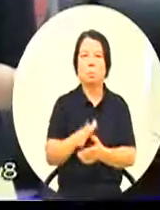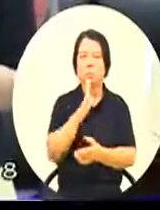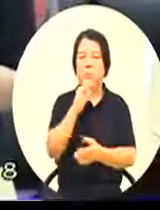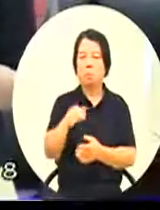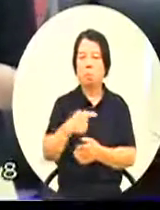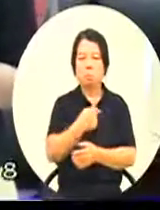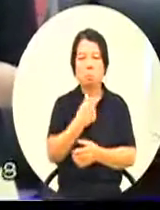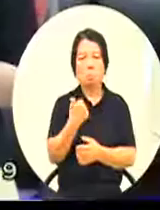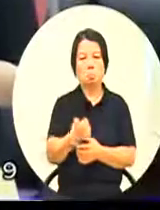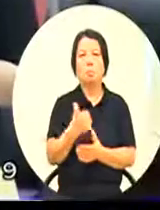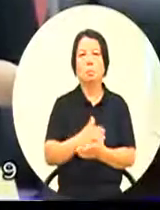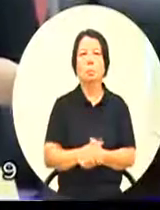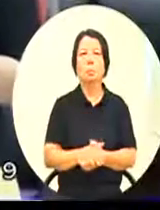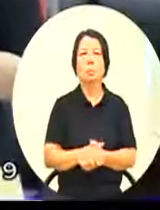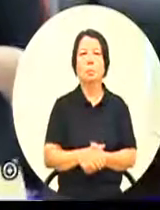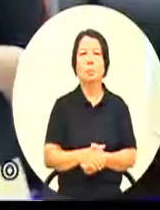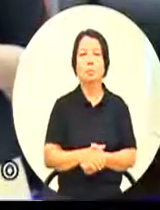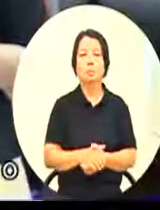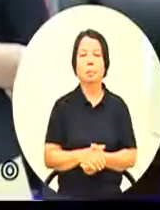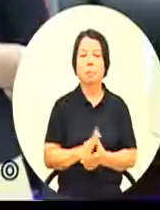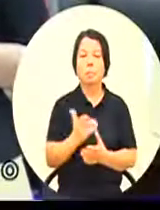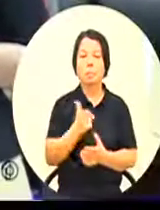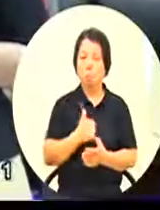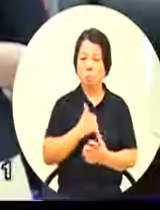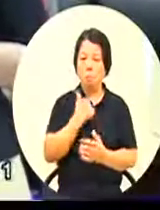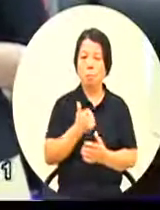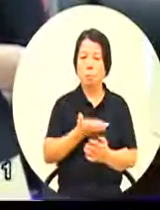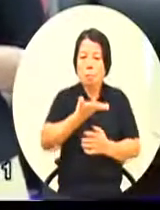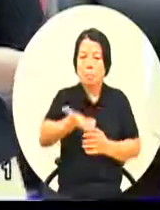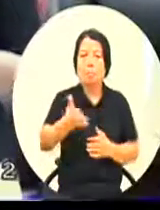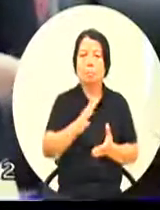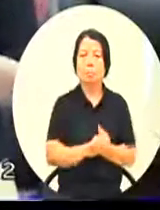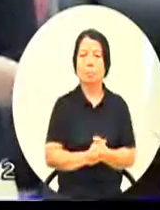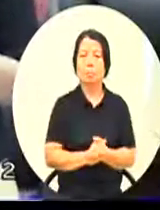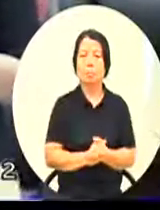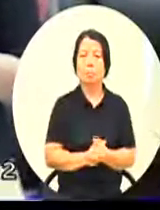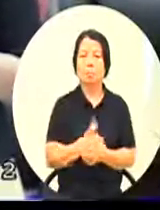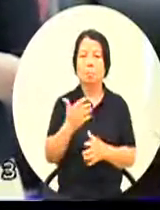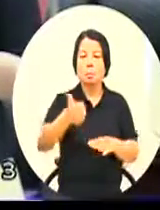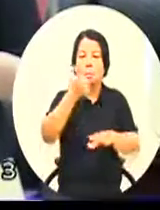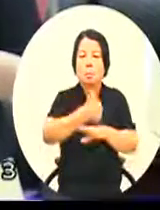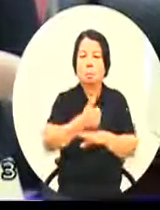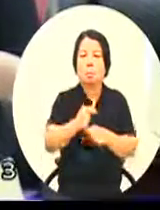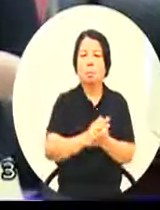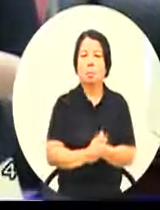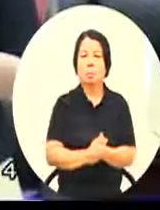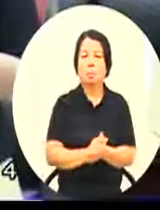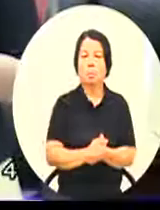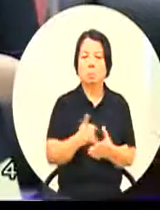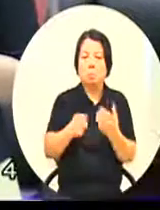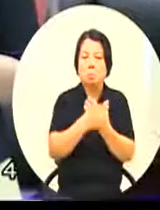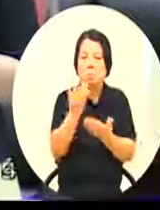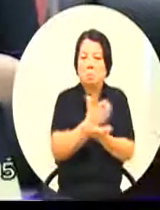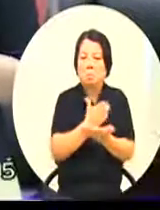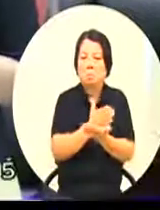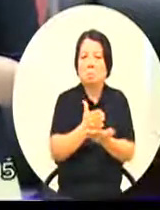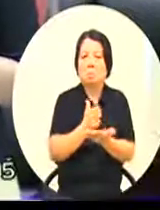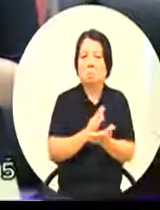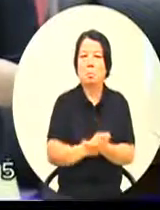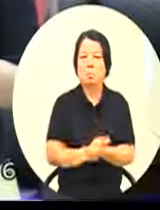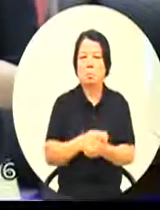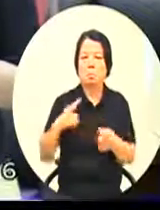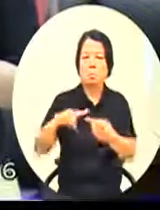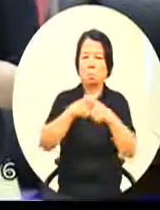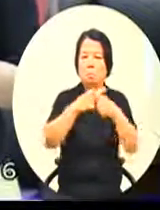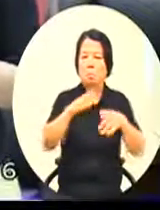人，但是你们真的要让他在他的这个位置上当一个让人批评的有争议的